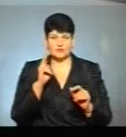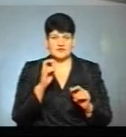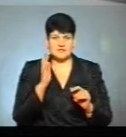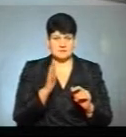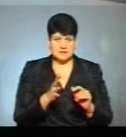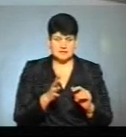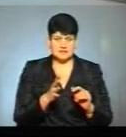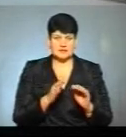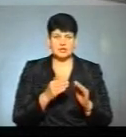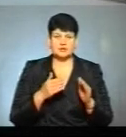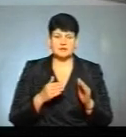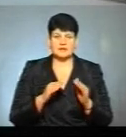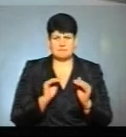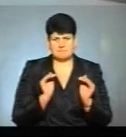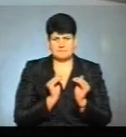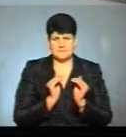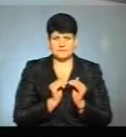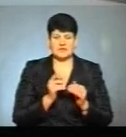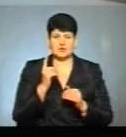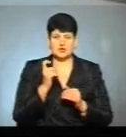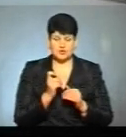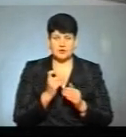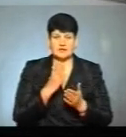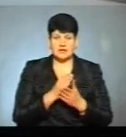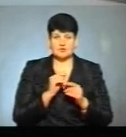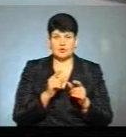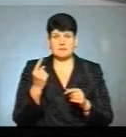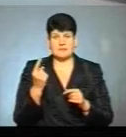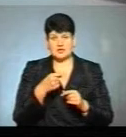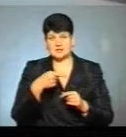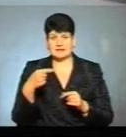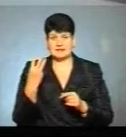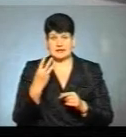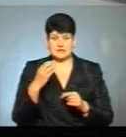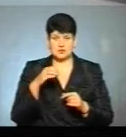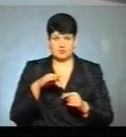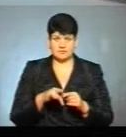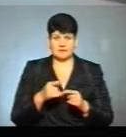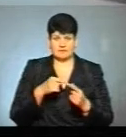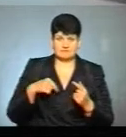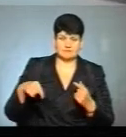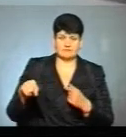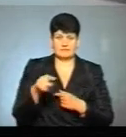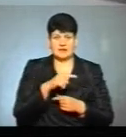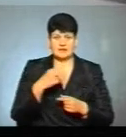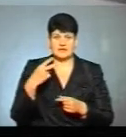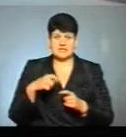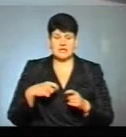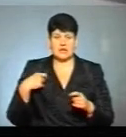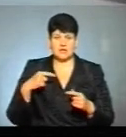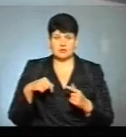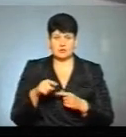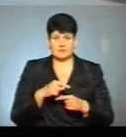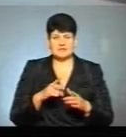250, дошкільні 100 і наявні школи 1-3 ступенів. Ну, відповідно, радіуси доступності по 20 кілометрів, як я вам говорив, але це є